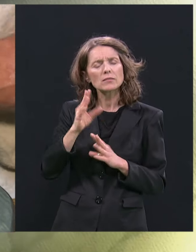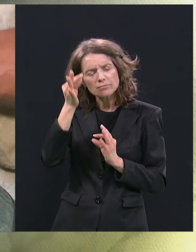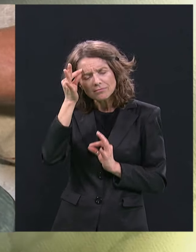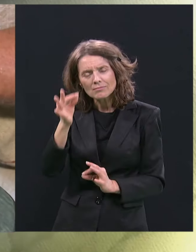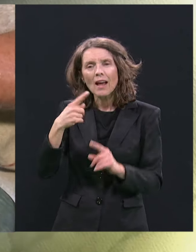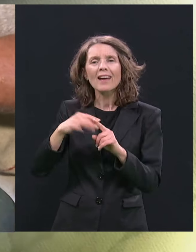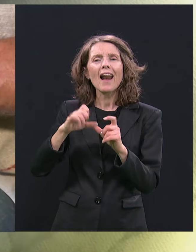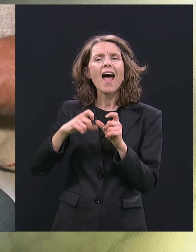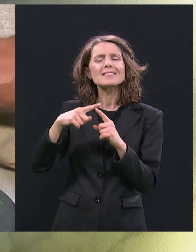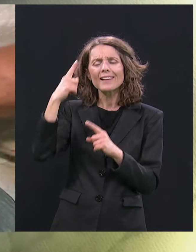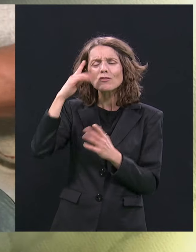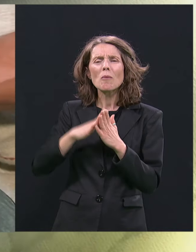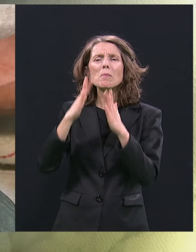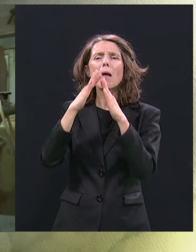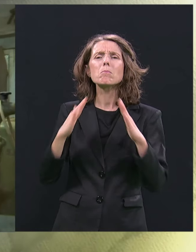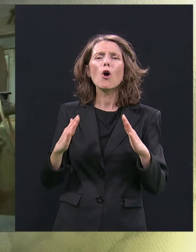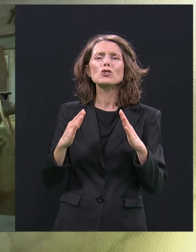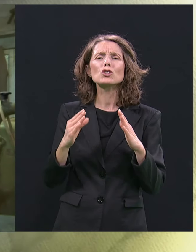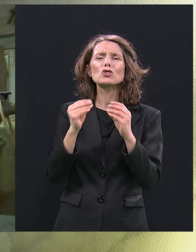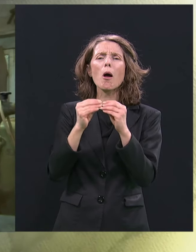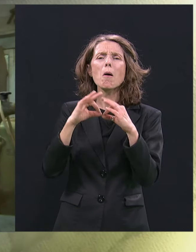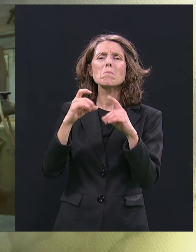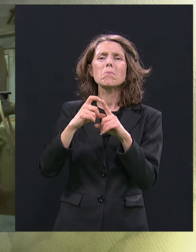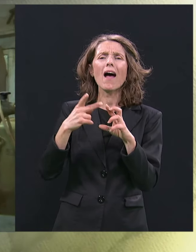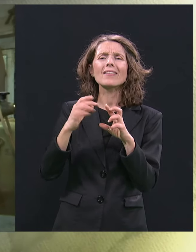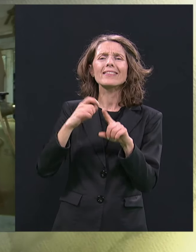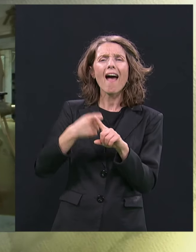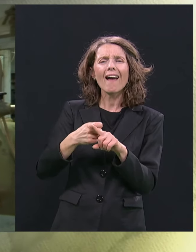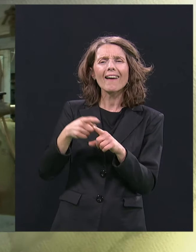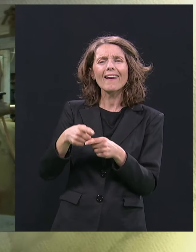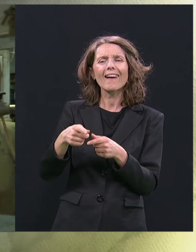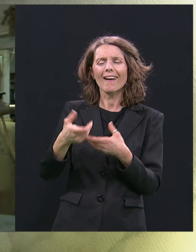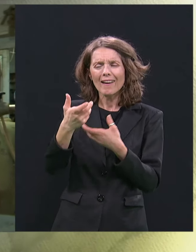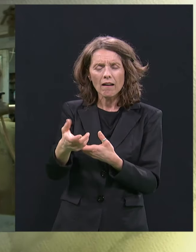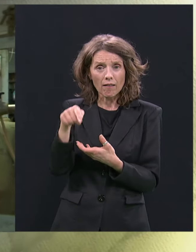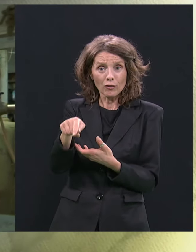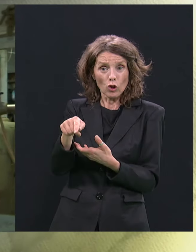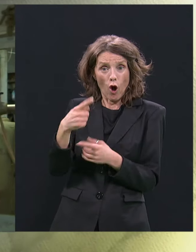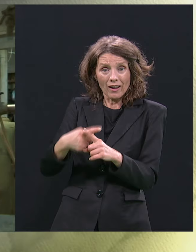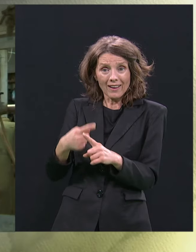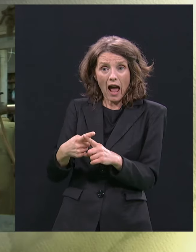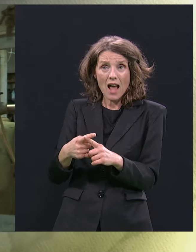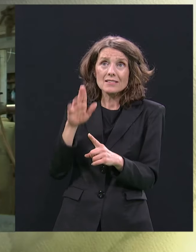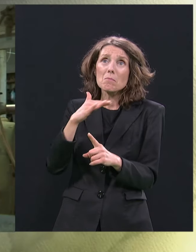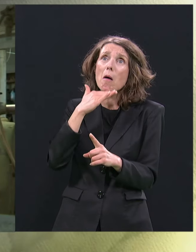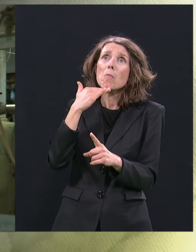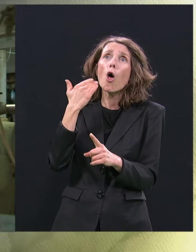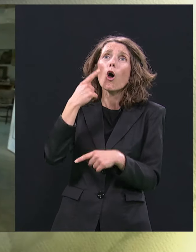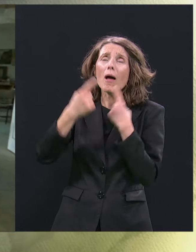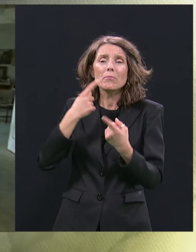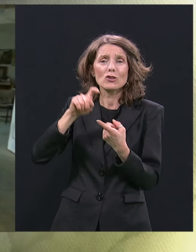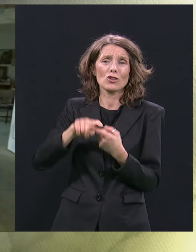I velike imaju stvari koje bi se mogle ispričati konkretno hrast.